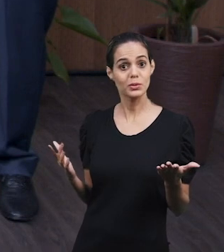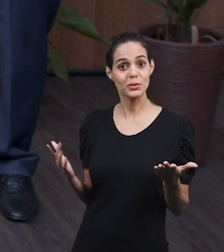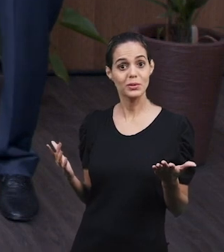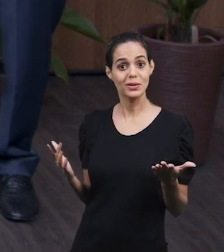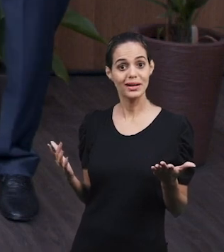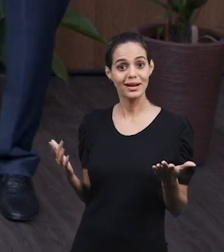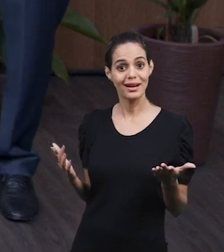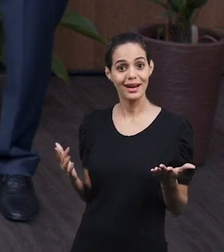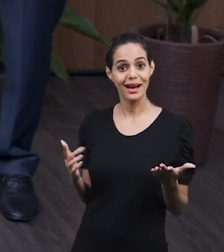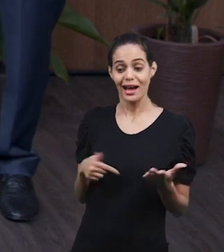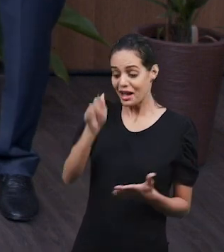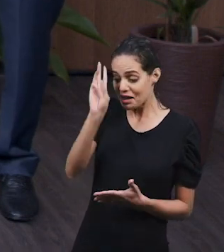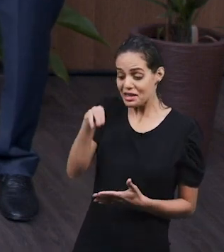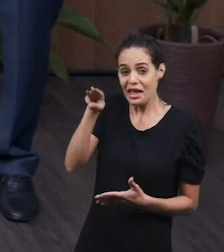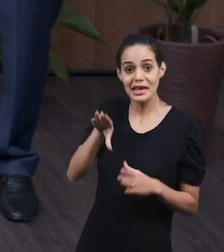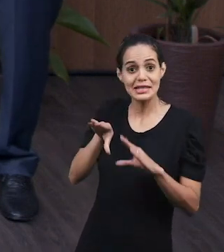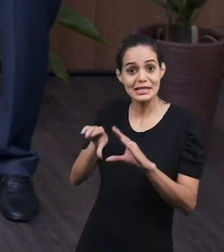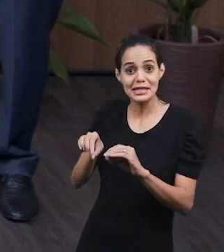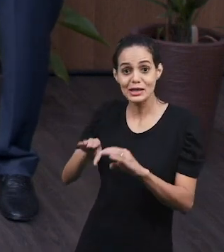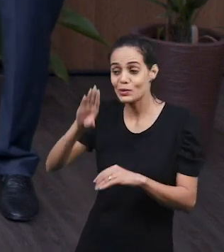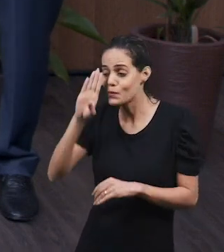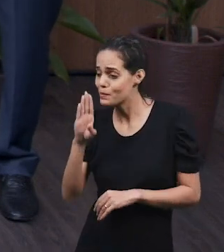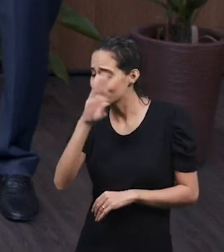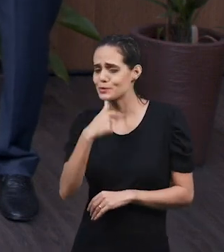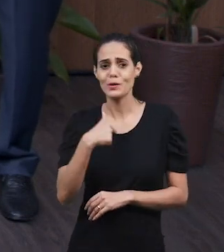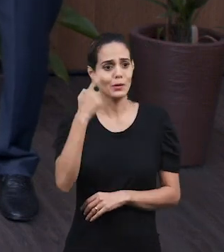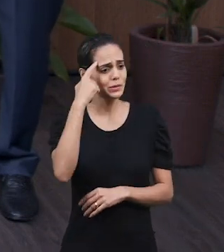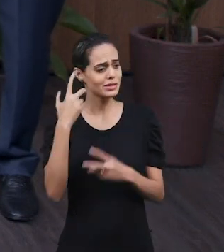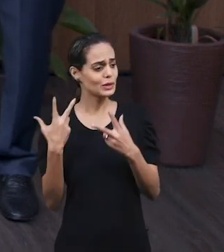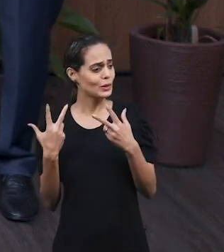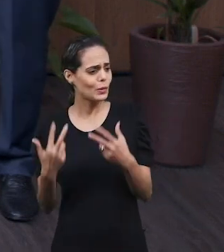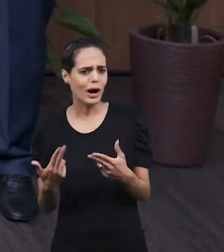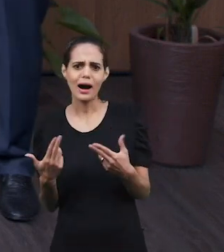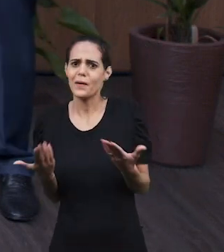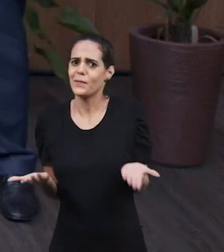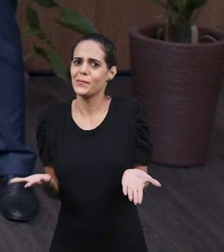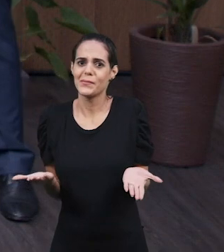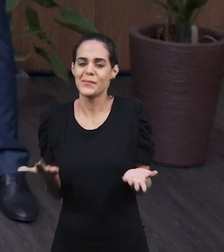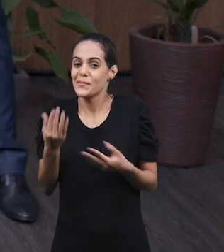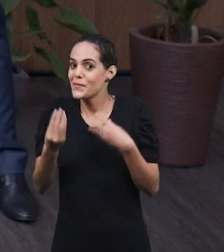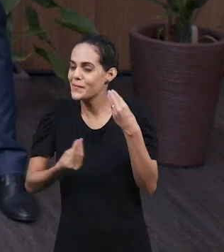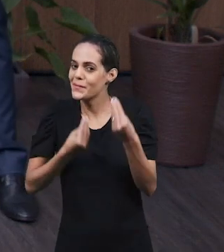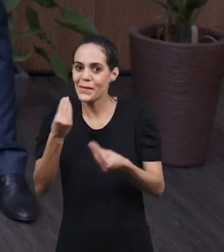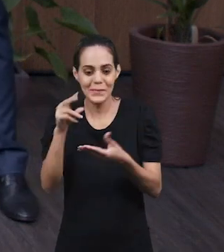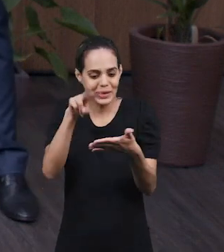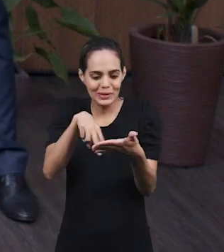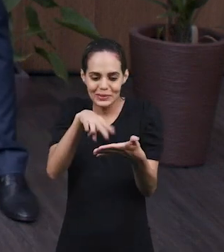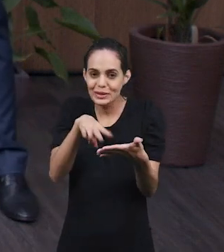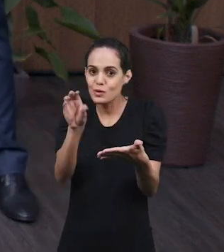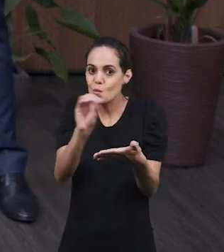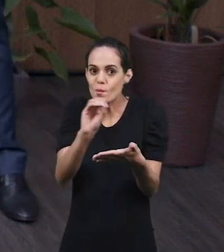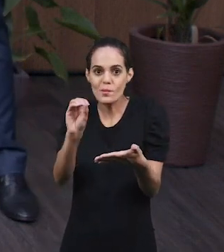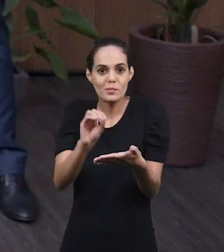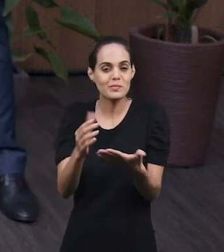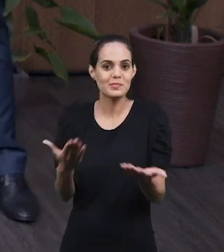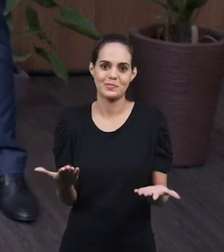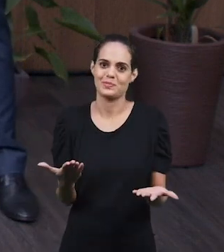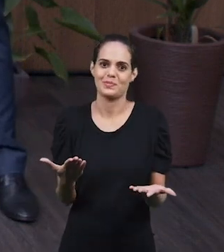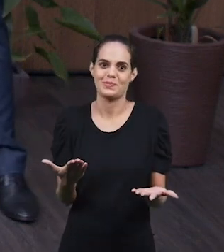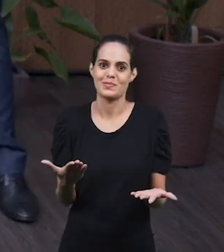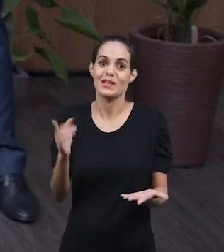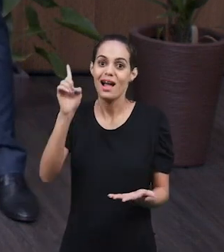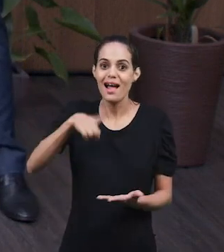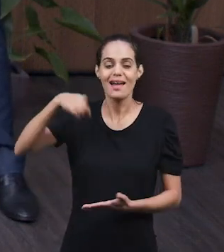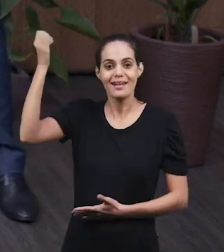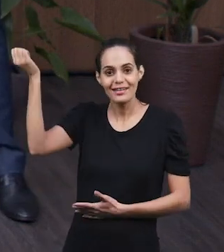qui a enseigné cela à Bartimée? C'est ce que je pensais ici, Daniel. Il n'a pas lu. Non, celui qui a enseigné, c'est la